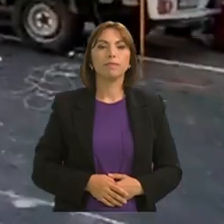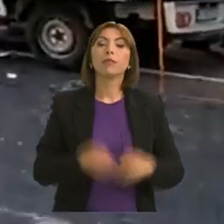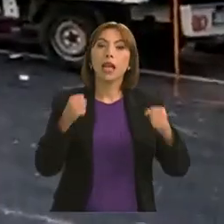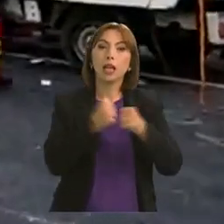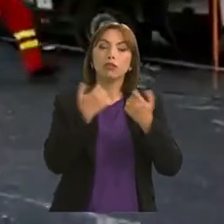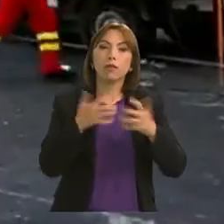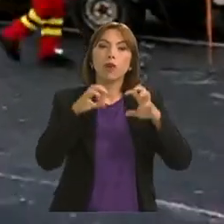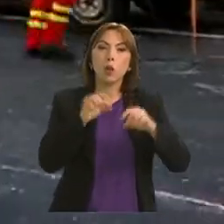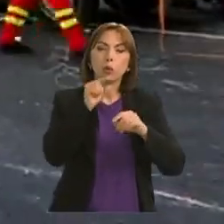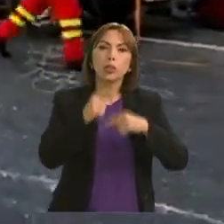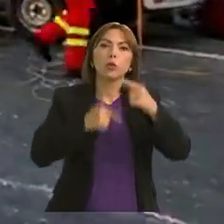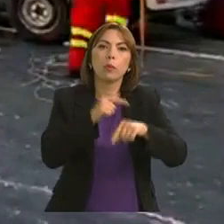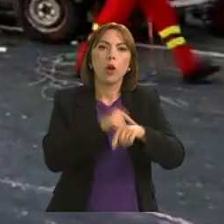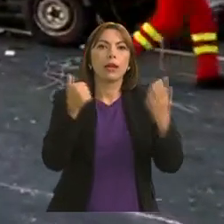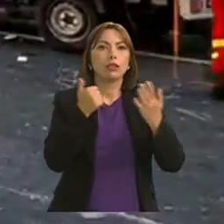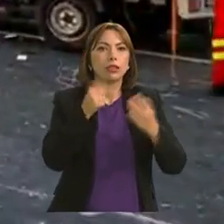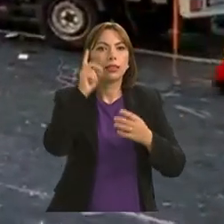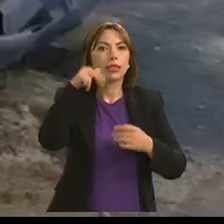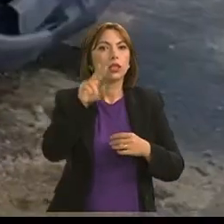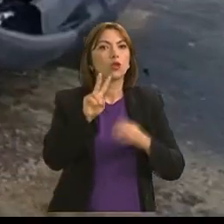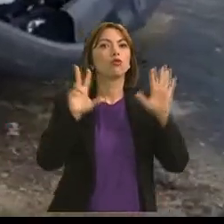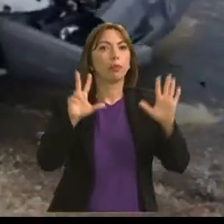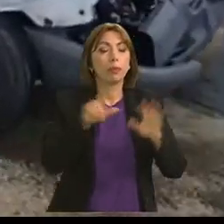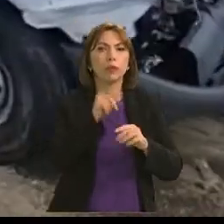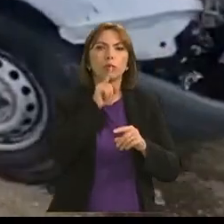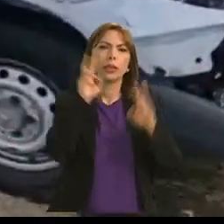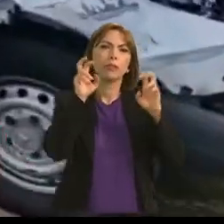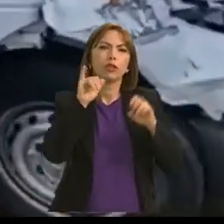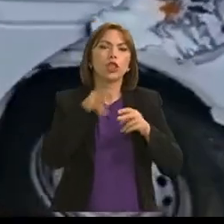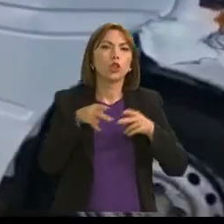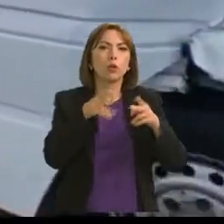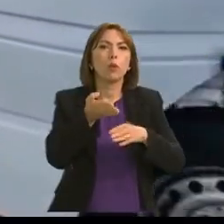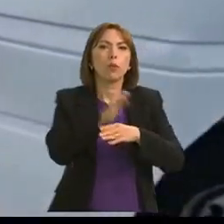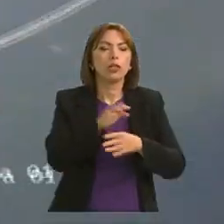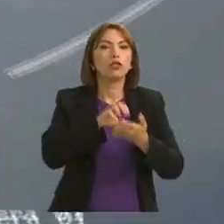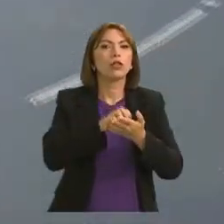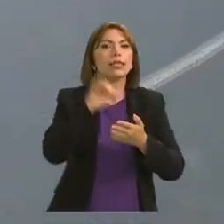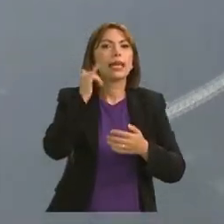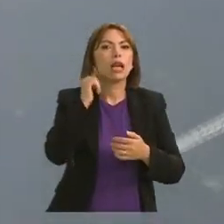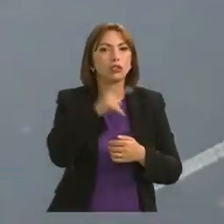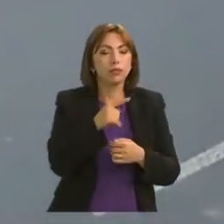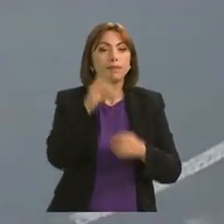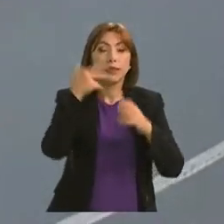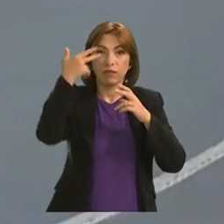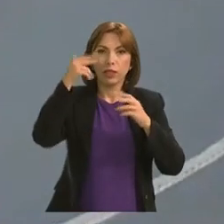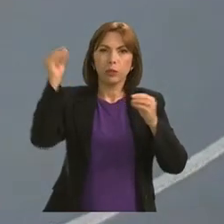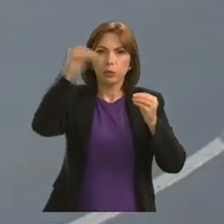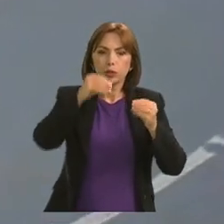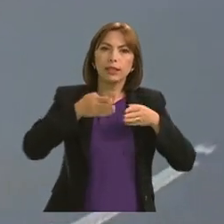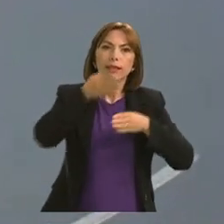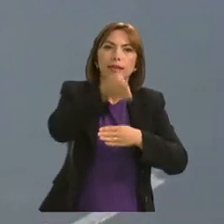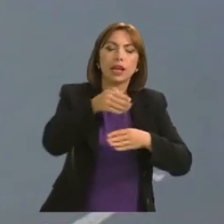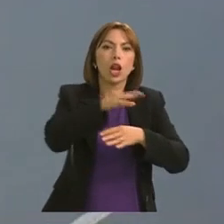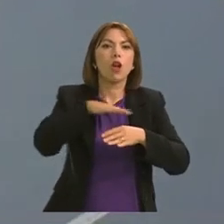Accidentul a avut loc puțin după ora 6 pe DN28, supranumit și drumul morții din județul Iași. Camerele de supraveghere montate la intrarea în